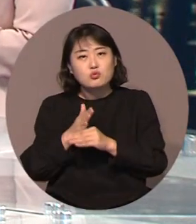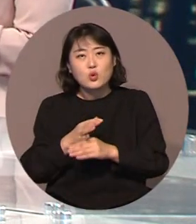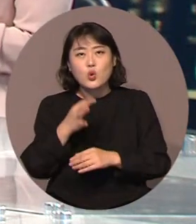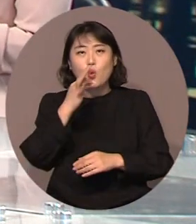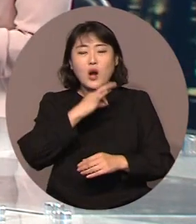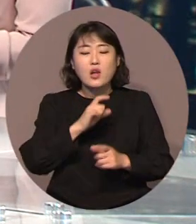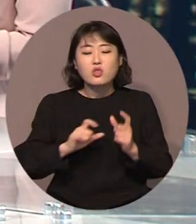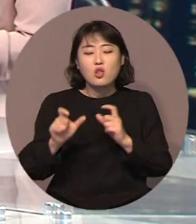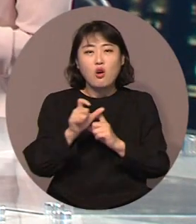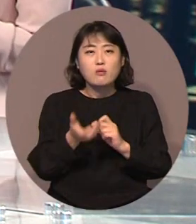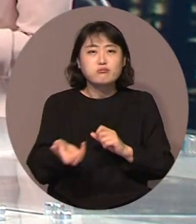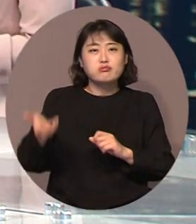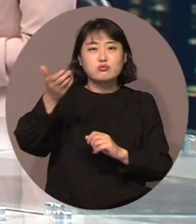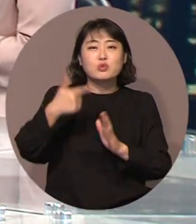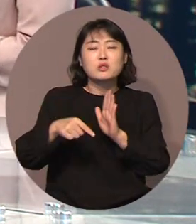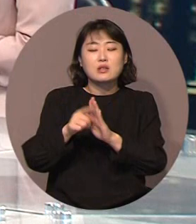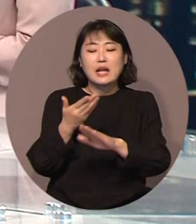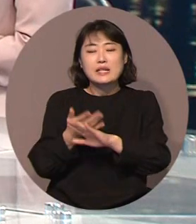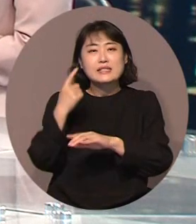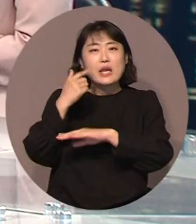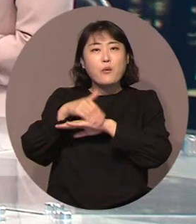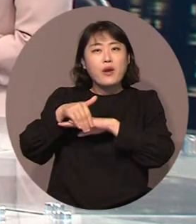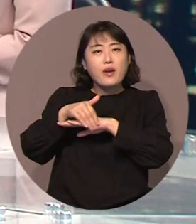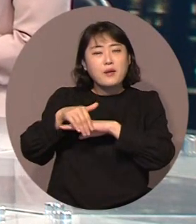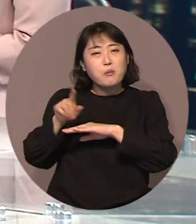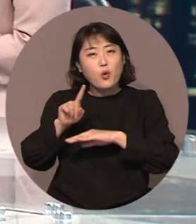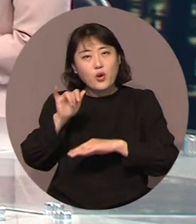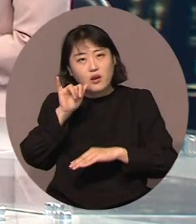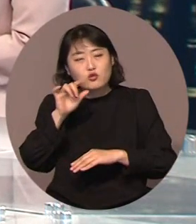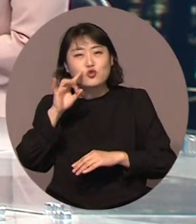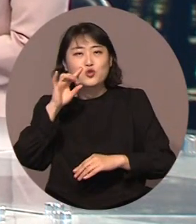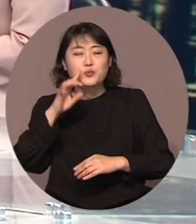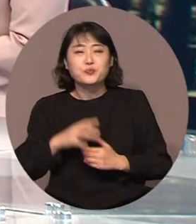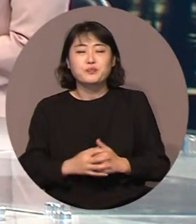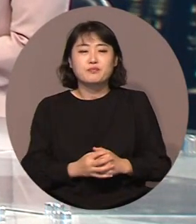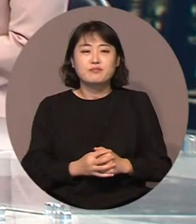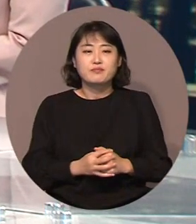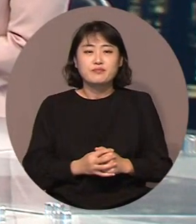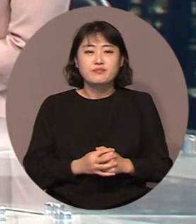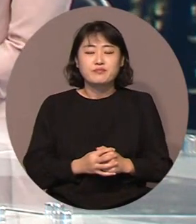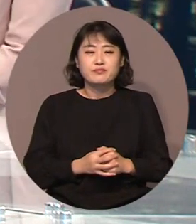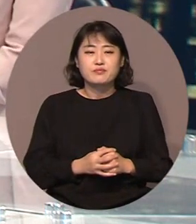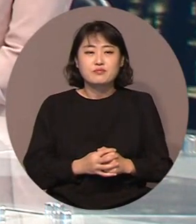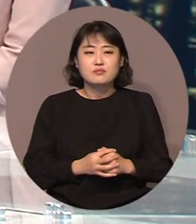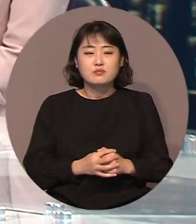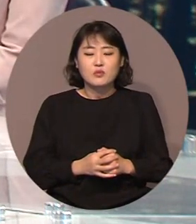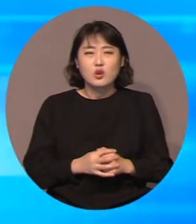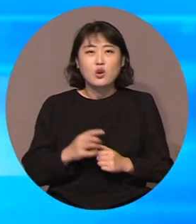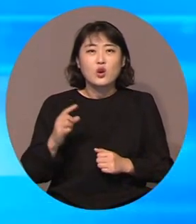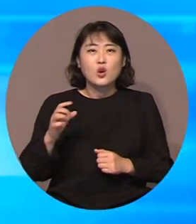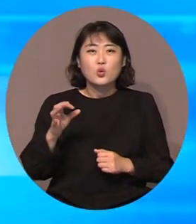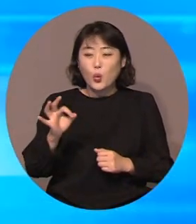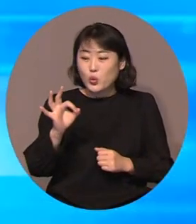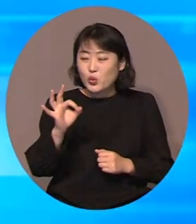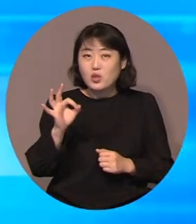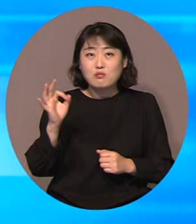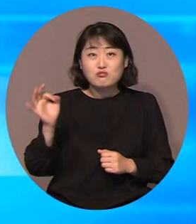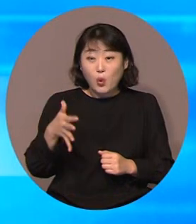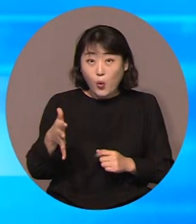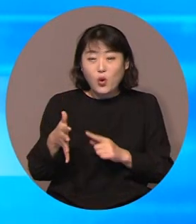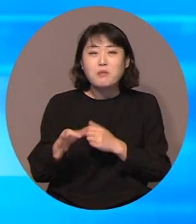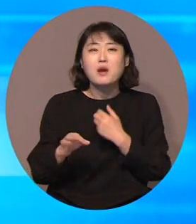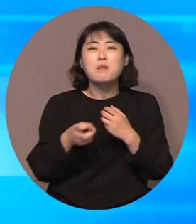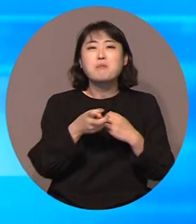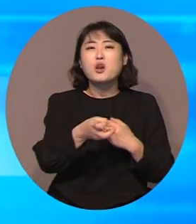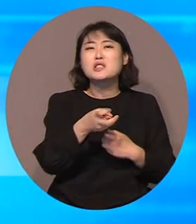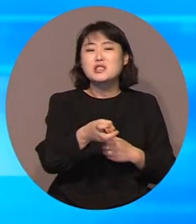효과를 높이기 위해서 다른 방안도 좀 구상하고 계신 게 있는지 궁금합니다. 그렇습니다. 요금만 노리로 해서 그 승용차